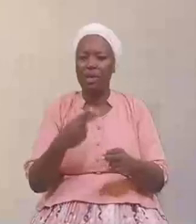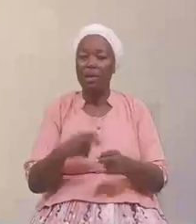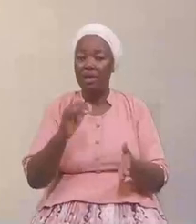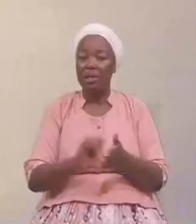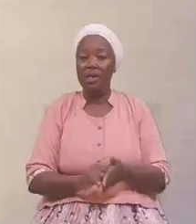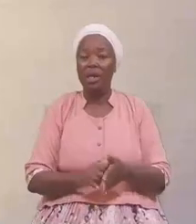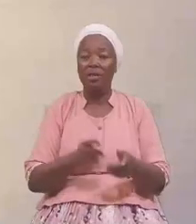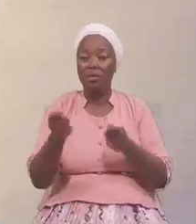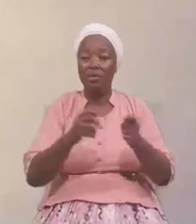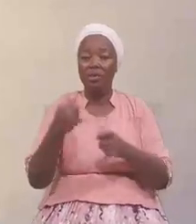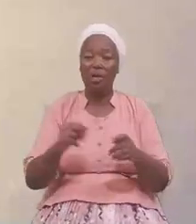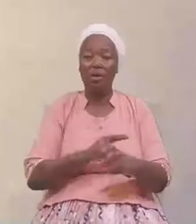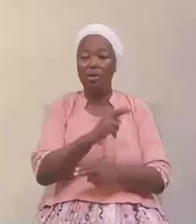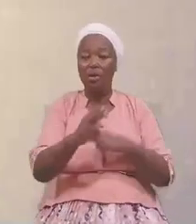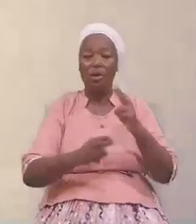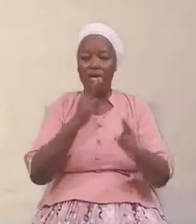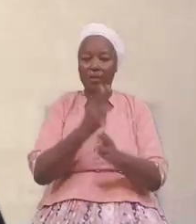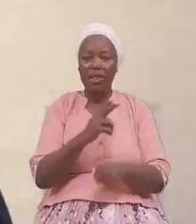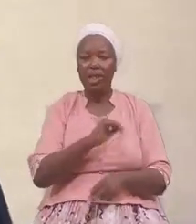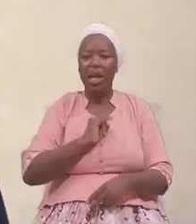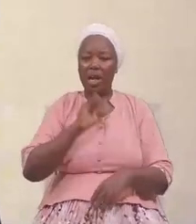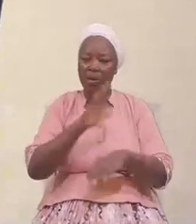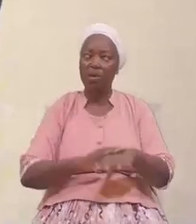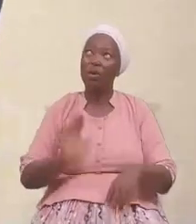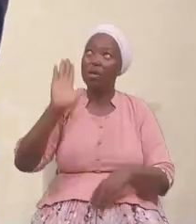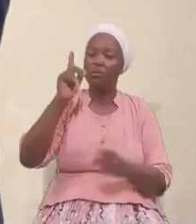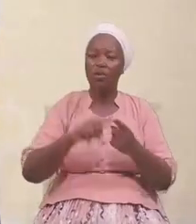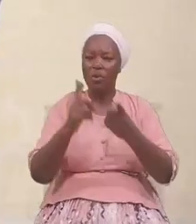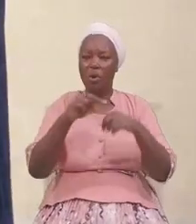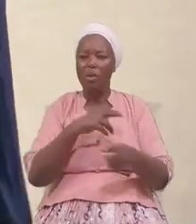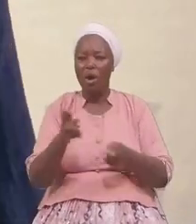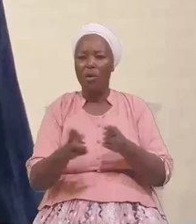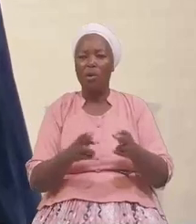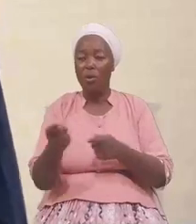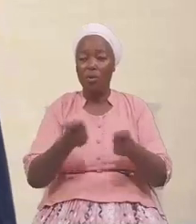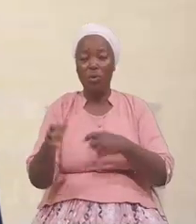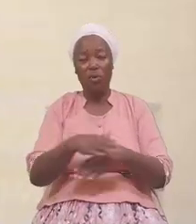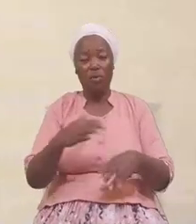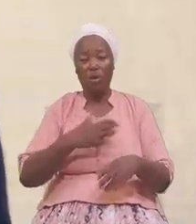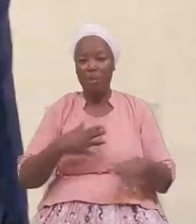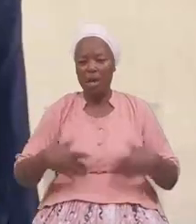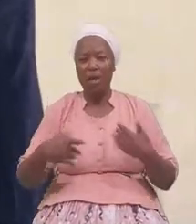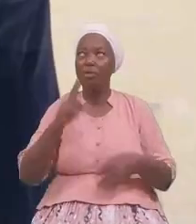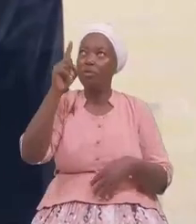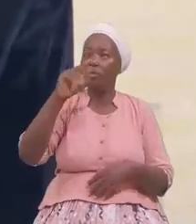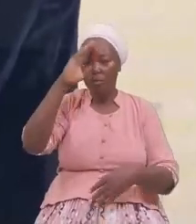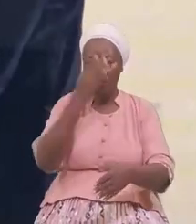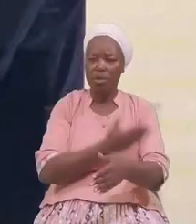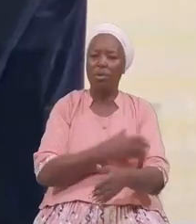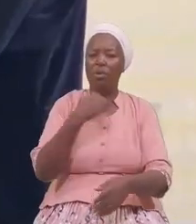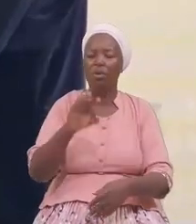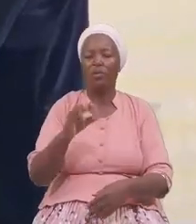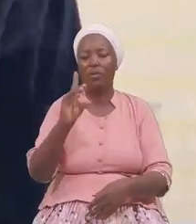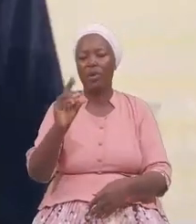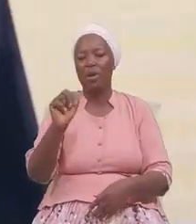domine l'univers. Je l'invoque pour venir gérer ma vie. Fils de David,